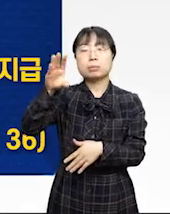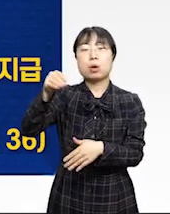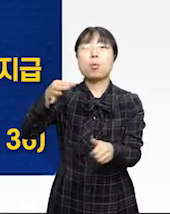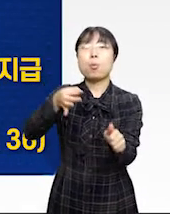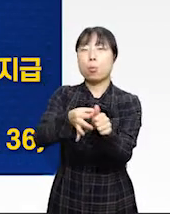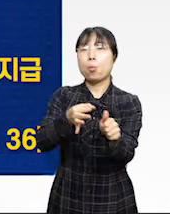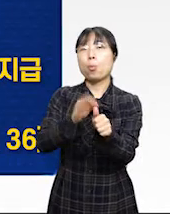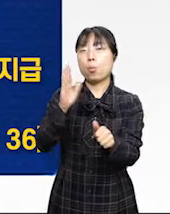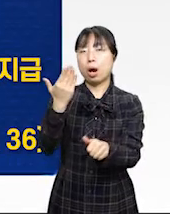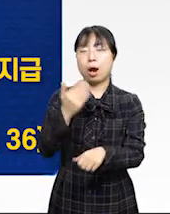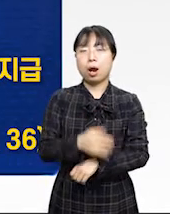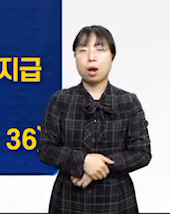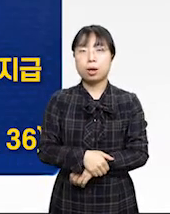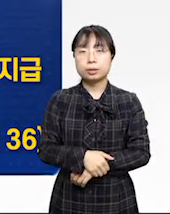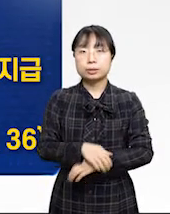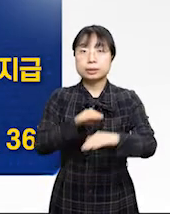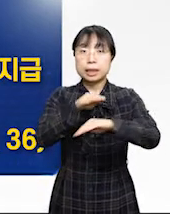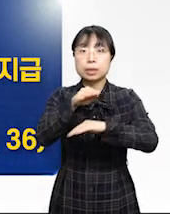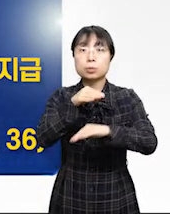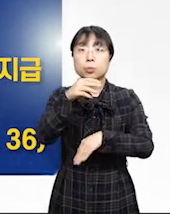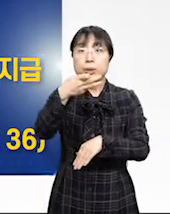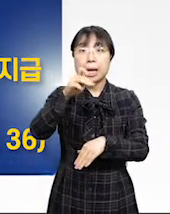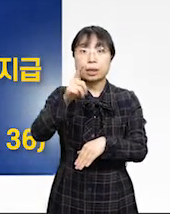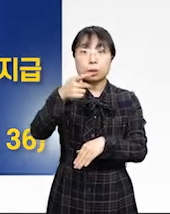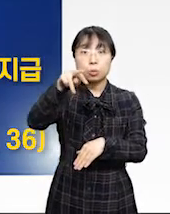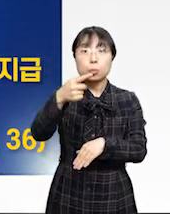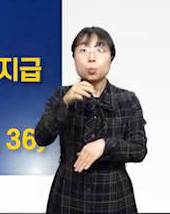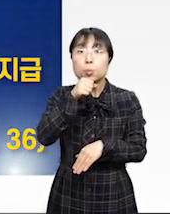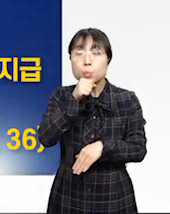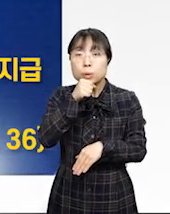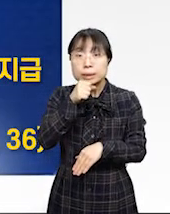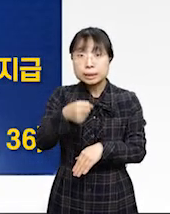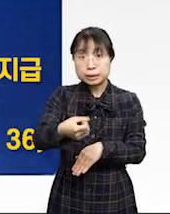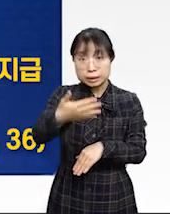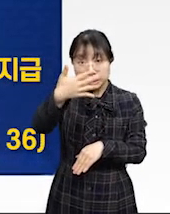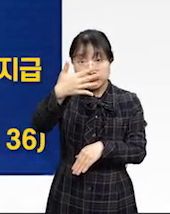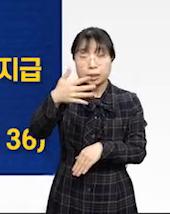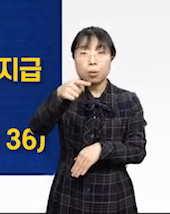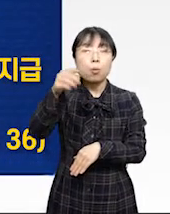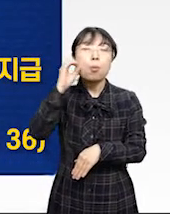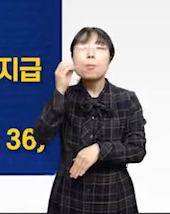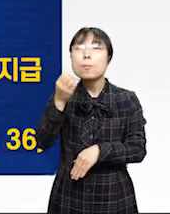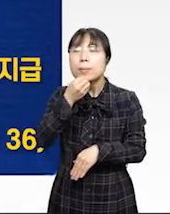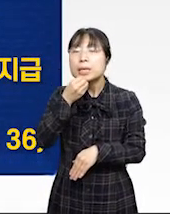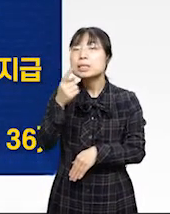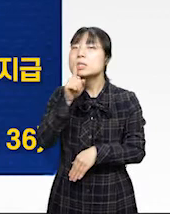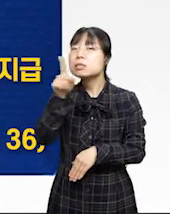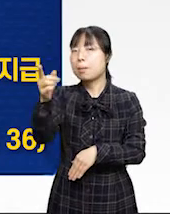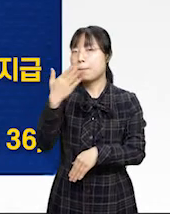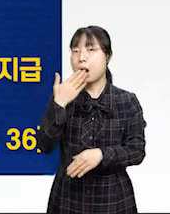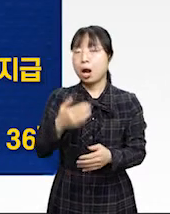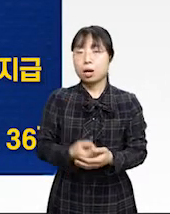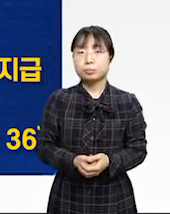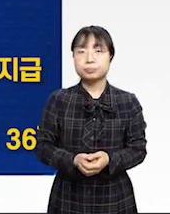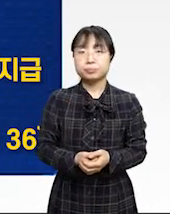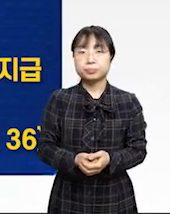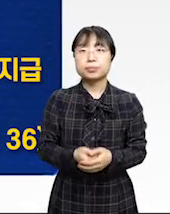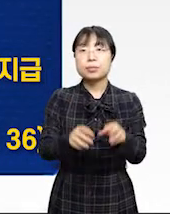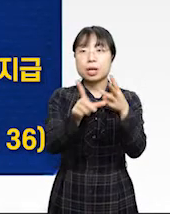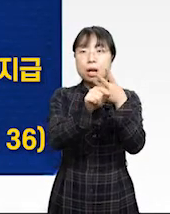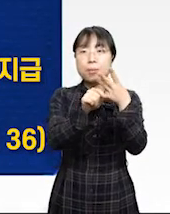주어집니다. 자동차 탄소 포인트제 홈페이지를 통해 신청하실 수 있으며 신청 기간은 3월